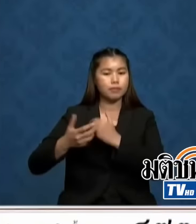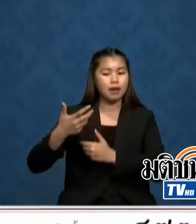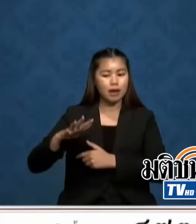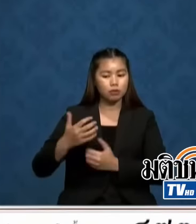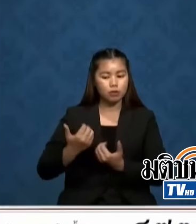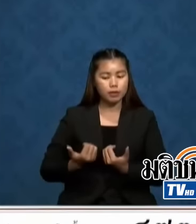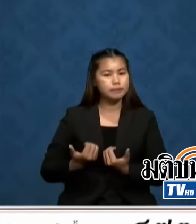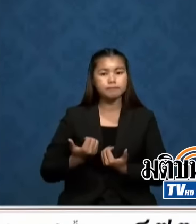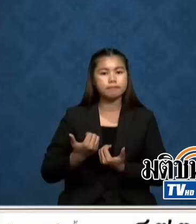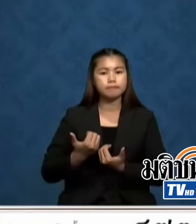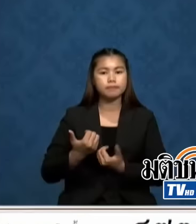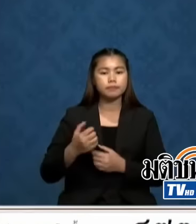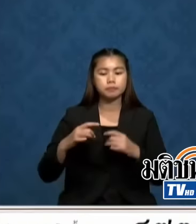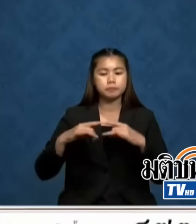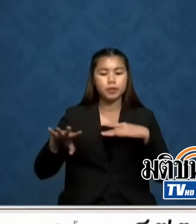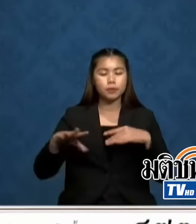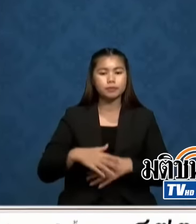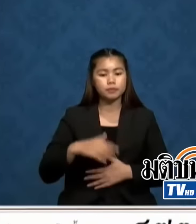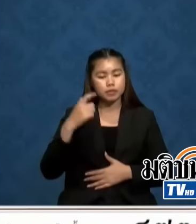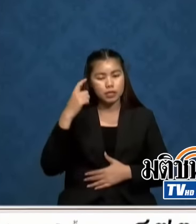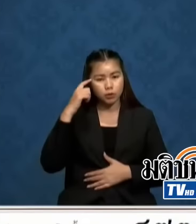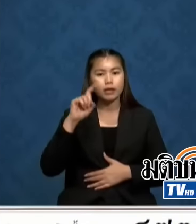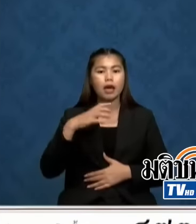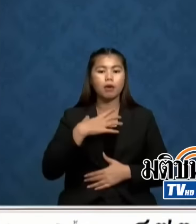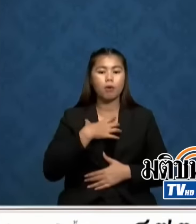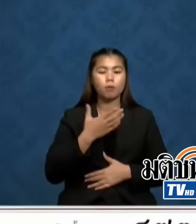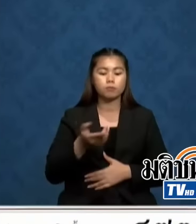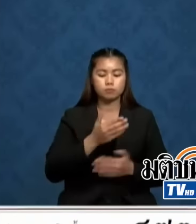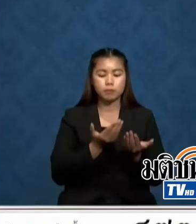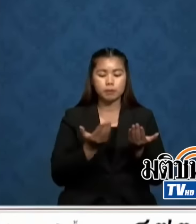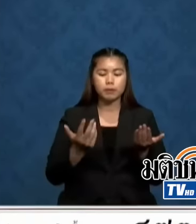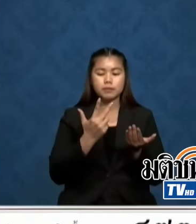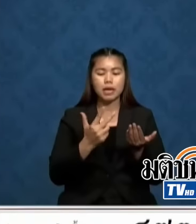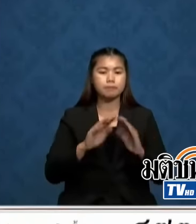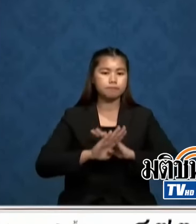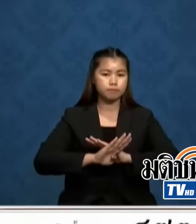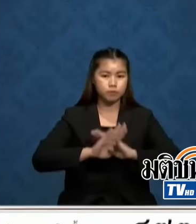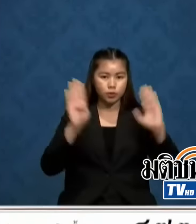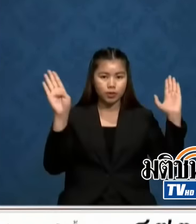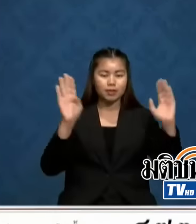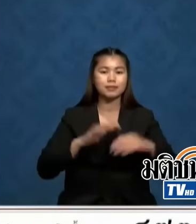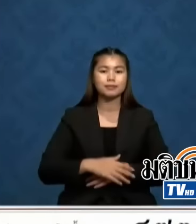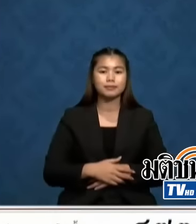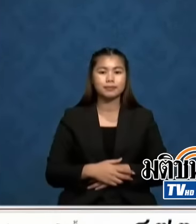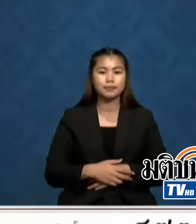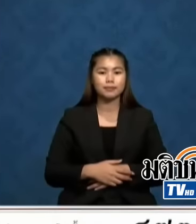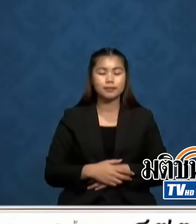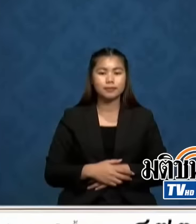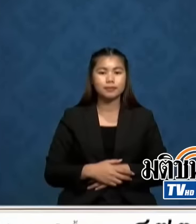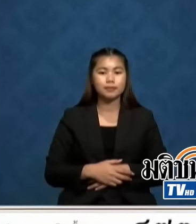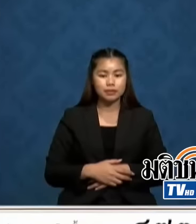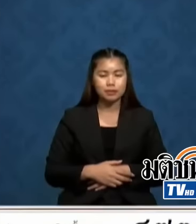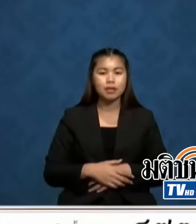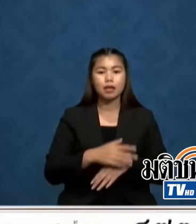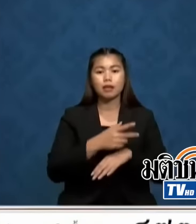เรื่องจึงเป็นที่มาที่จะต้องให้มีการยกเลิกคำสั่งคสชทั้ง 3ฉบับที่ผมพูดถึงเมื่อสักครู่แต่